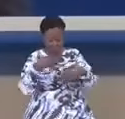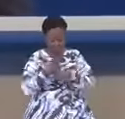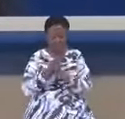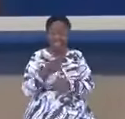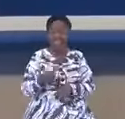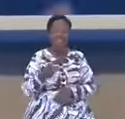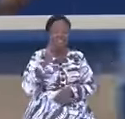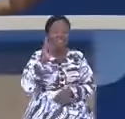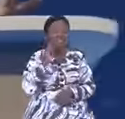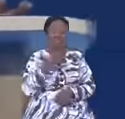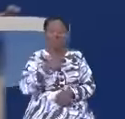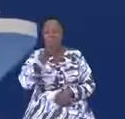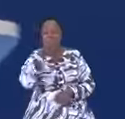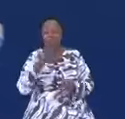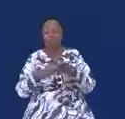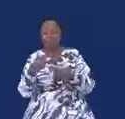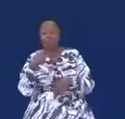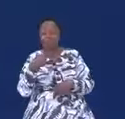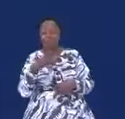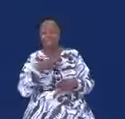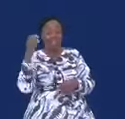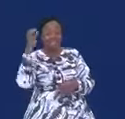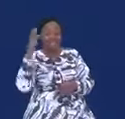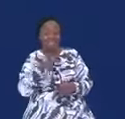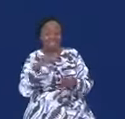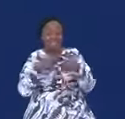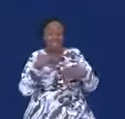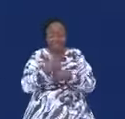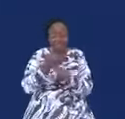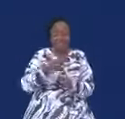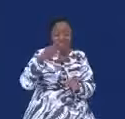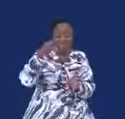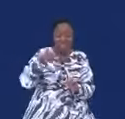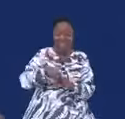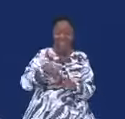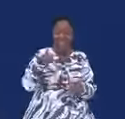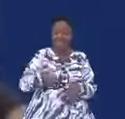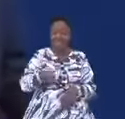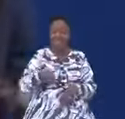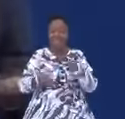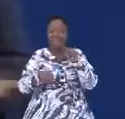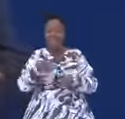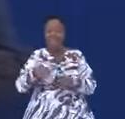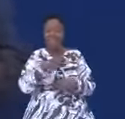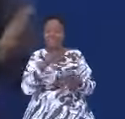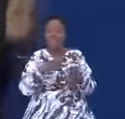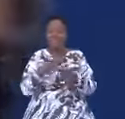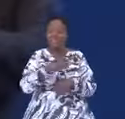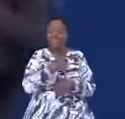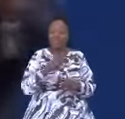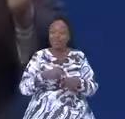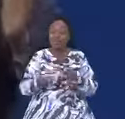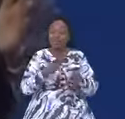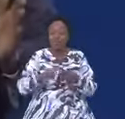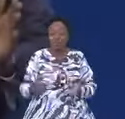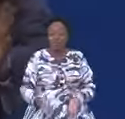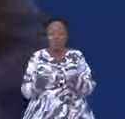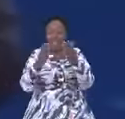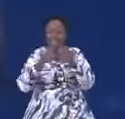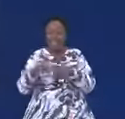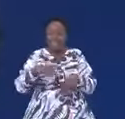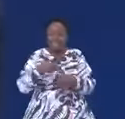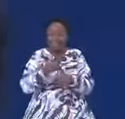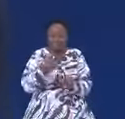les paralytiques il a mené sur laquelle les os brisés se lever et marcher